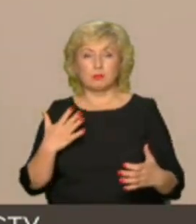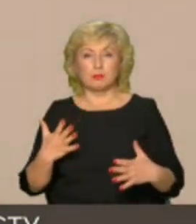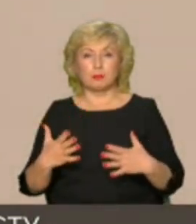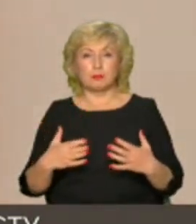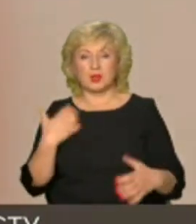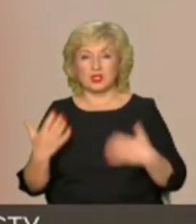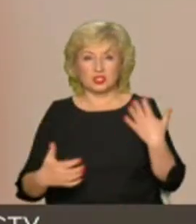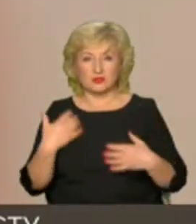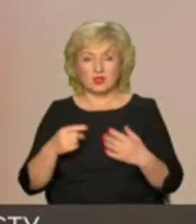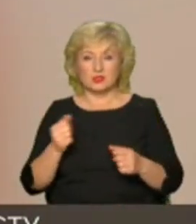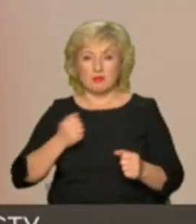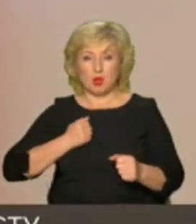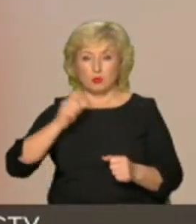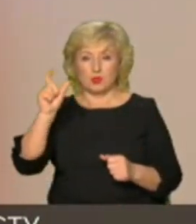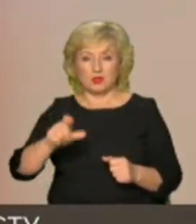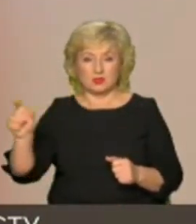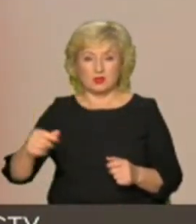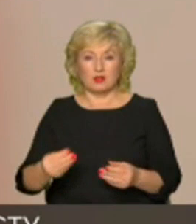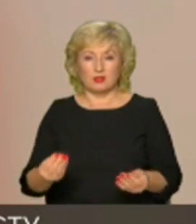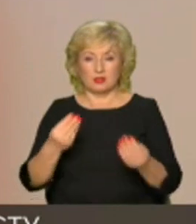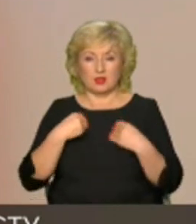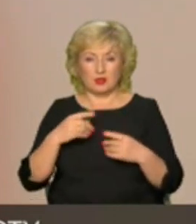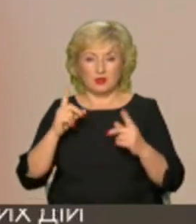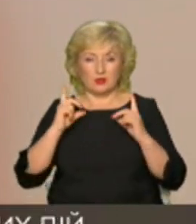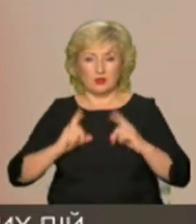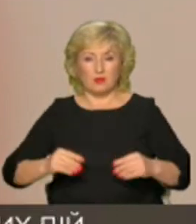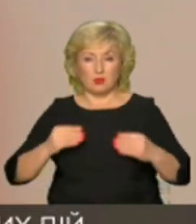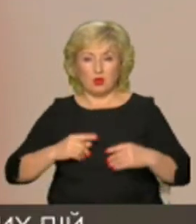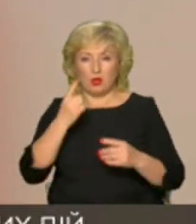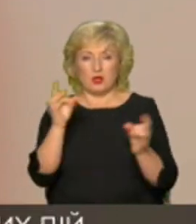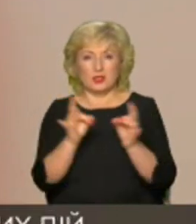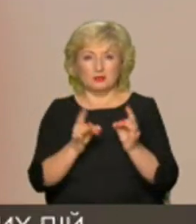не переживайте. Дают комплект брони одного размера.